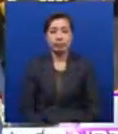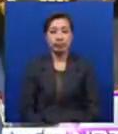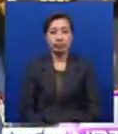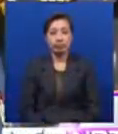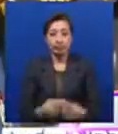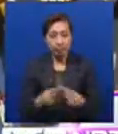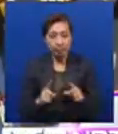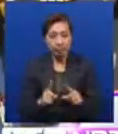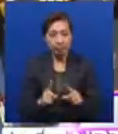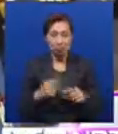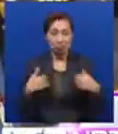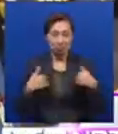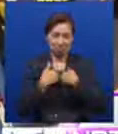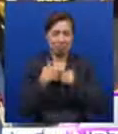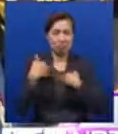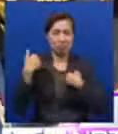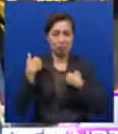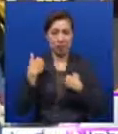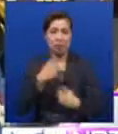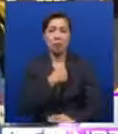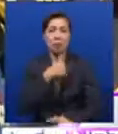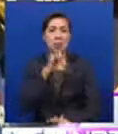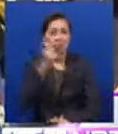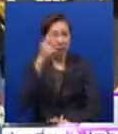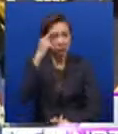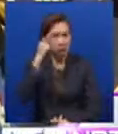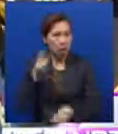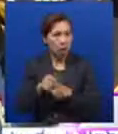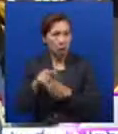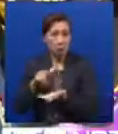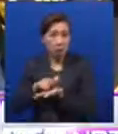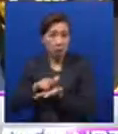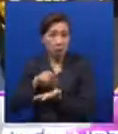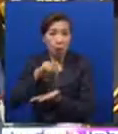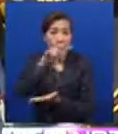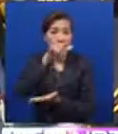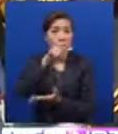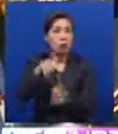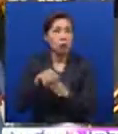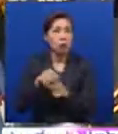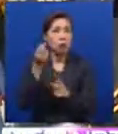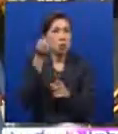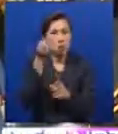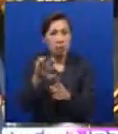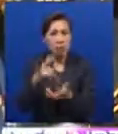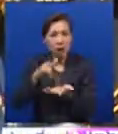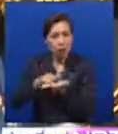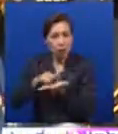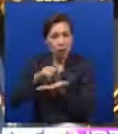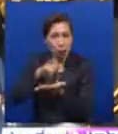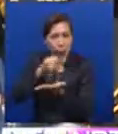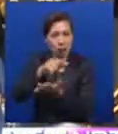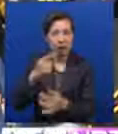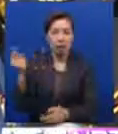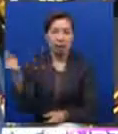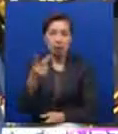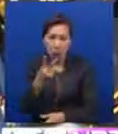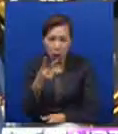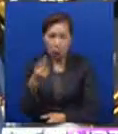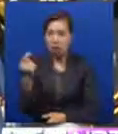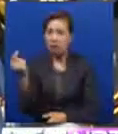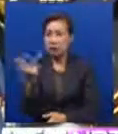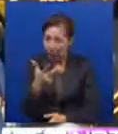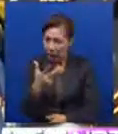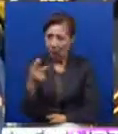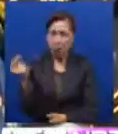ก็เหน็ดเหนื่อยนะครับเพราะว่าบางทีเนี่ยต้องขึ้นตั้งแต่ส่วนมากแล้วต้องขึ้นตีสองตีสามตี